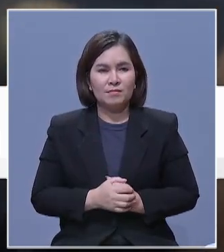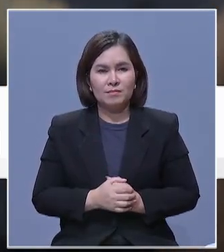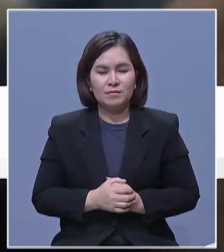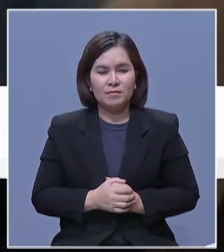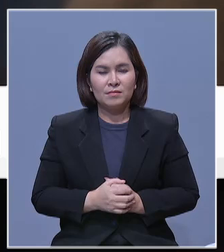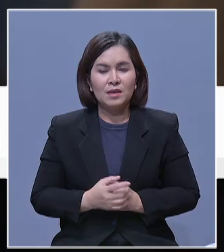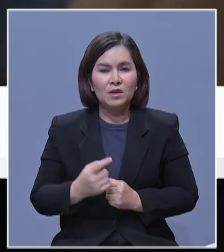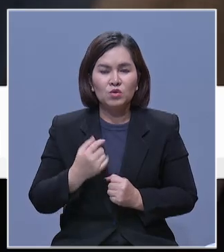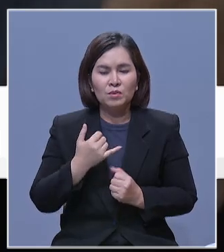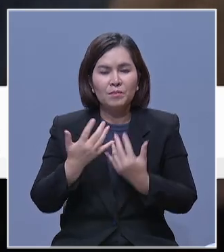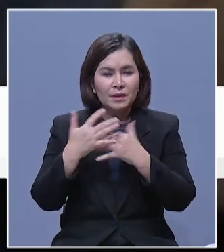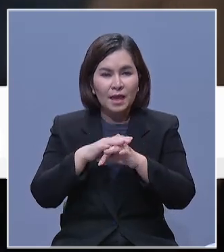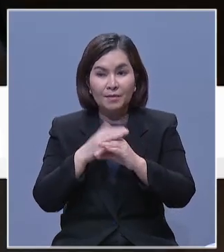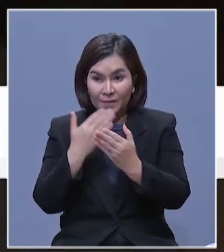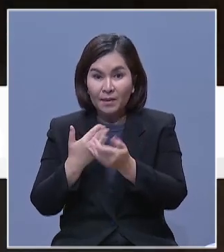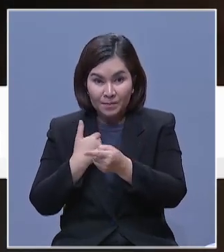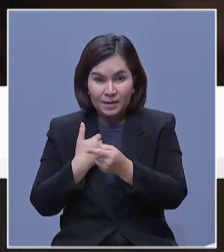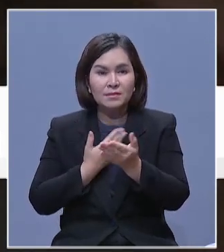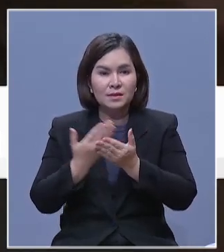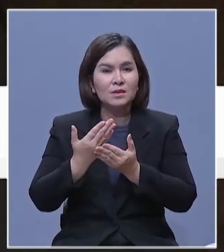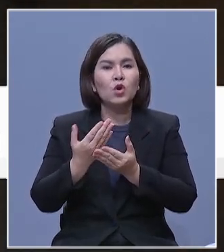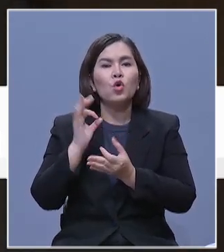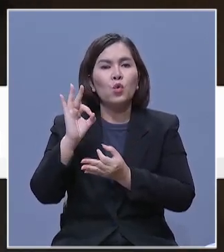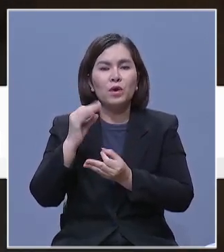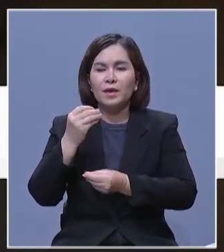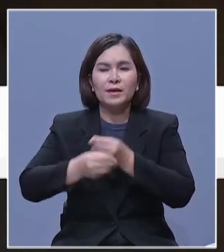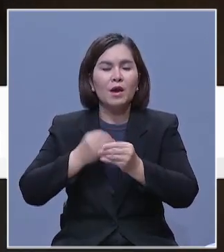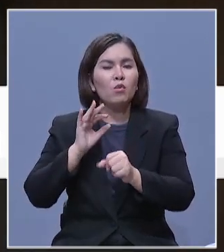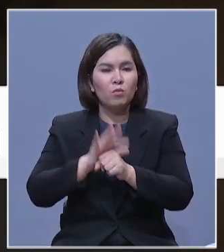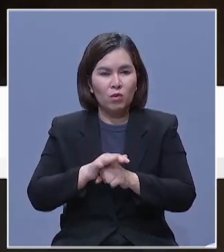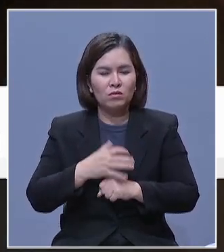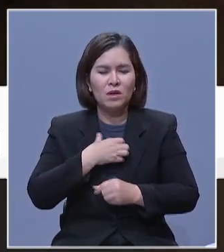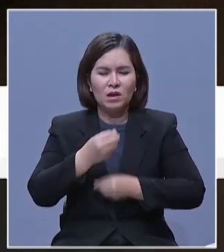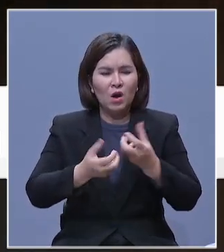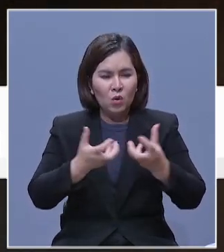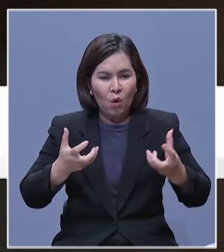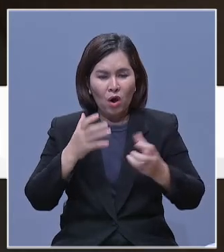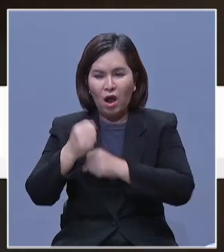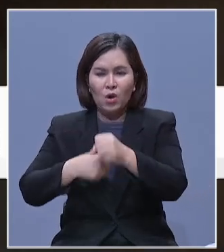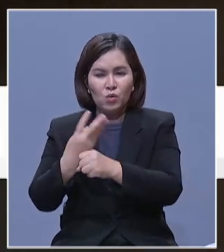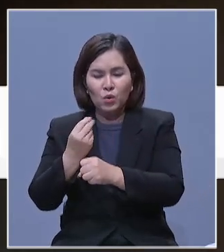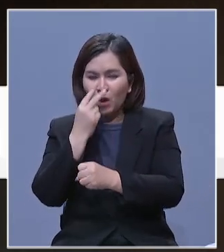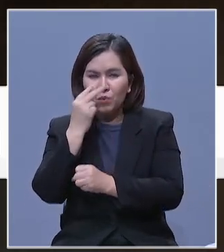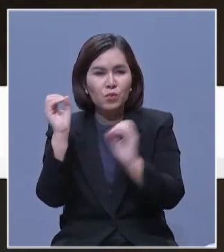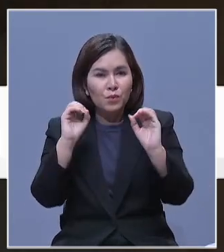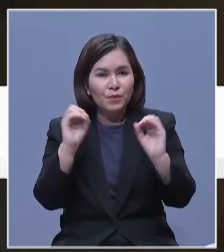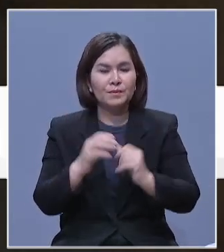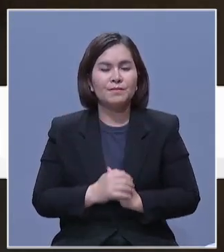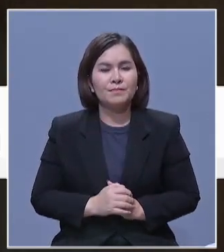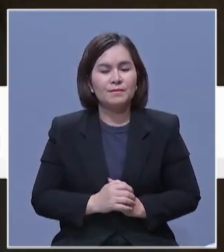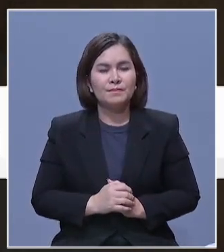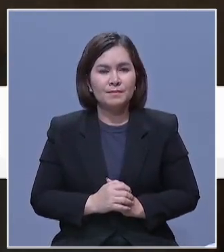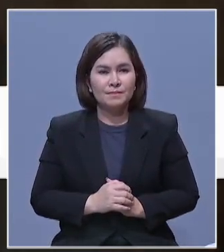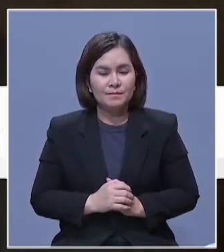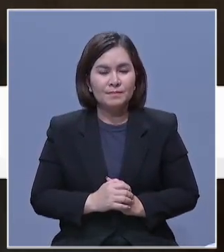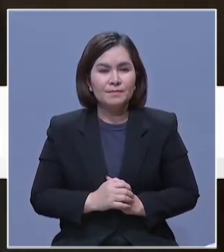เลยติดต่อมาปุ๊บอ่ะมีเงินซื้อใช่มั้ยอ่ะก็ขายไปเขาแค่ต้องการขายสินค้าเท่านั้นเมื่อมีคนติดต่อมาซื้อก็ขาย